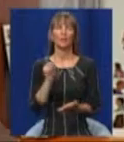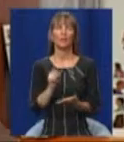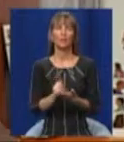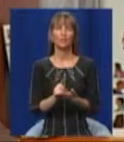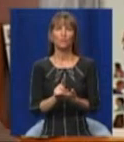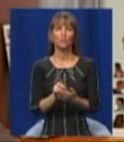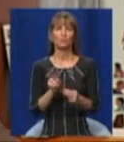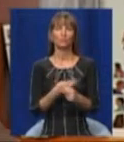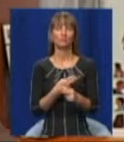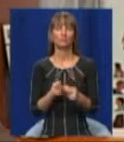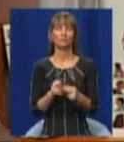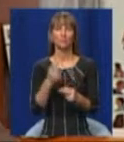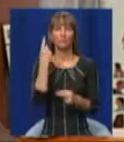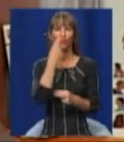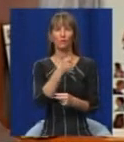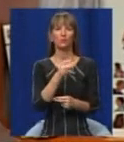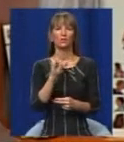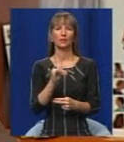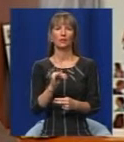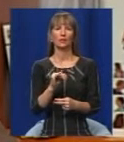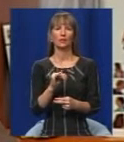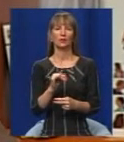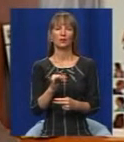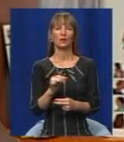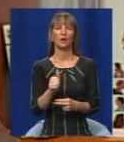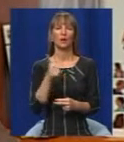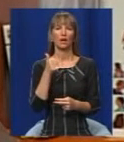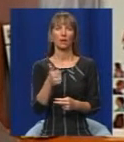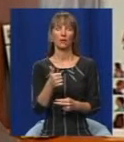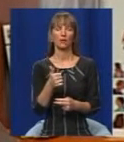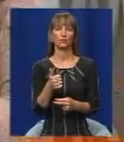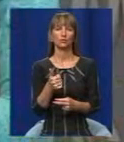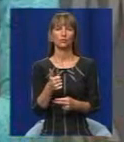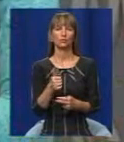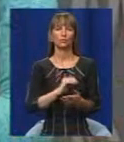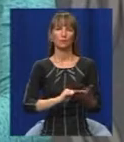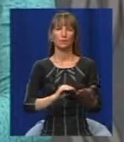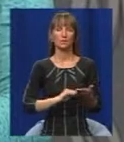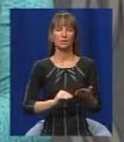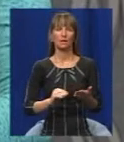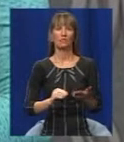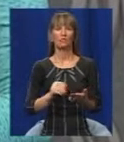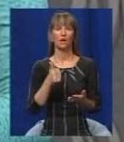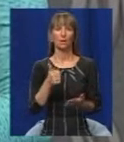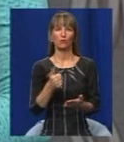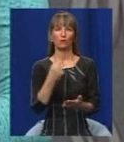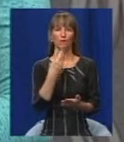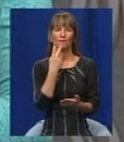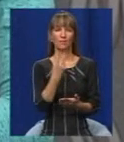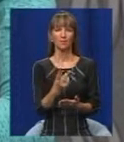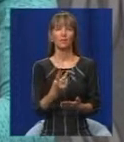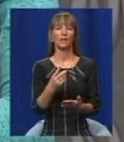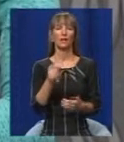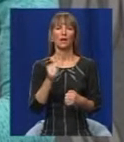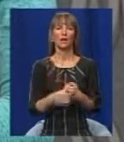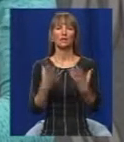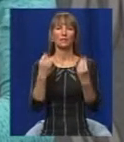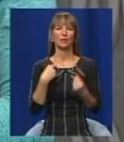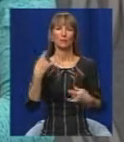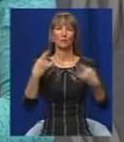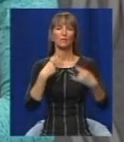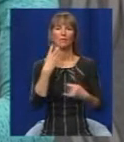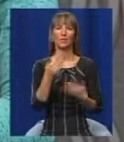і преподносити в качественно, хорошо доступному виді. Знаю, що щодня по телевізору ми дивимося новини